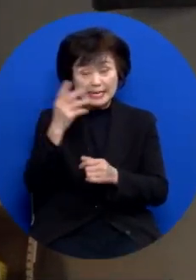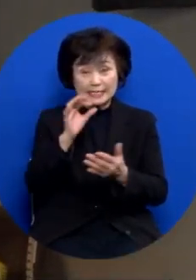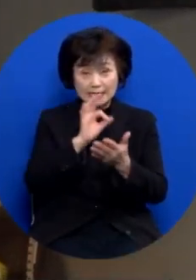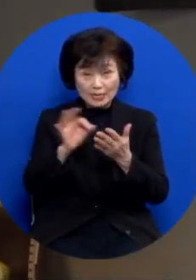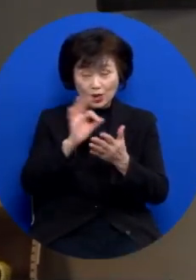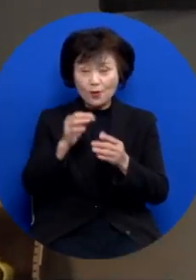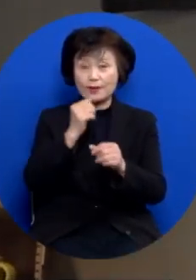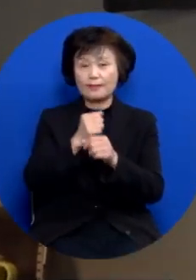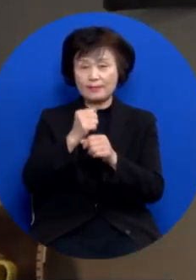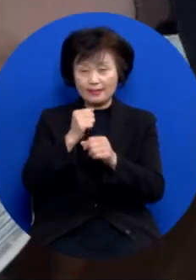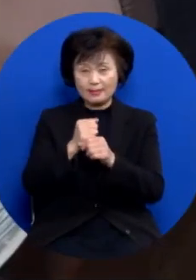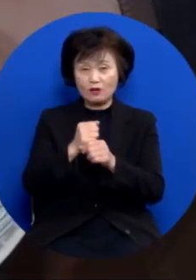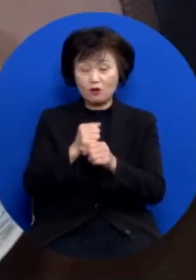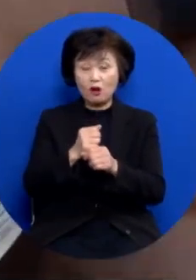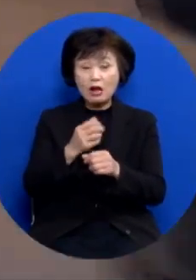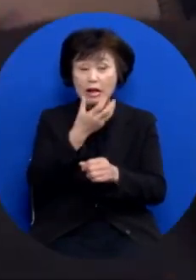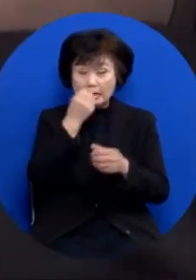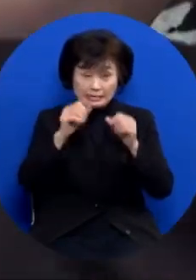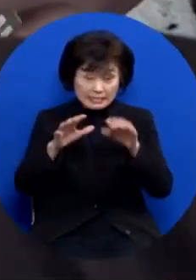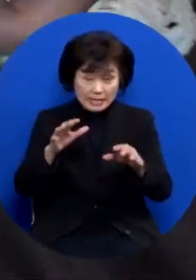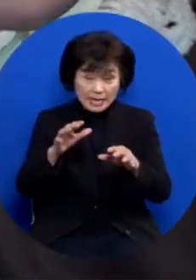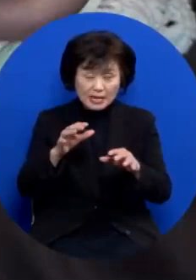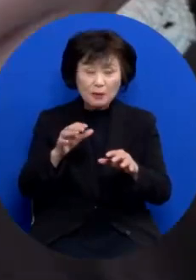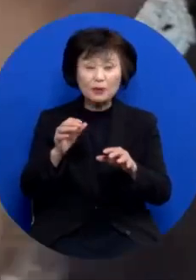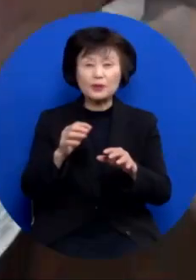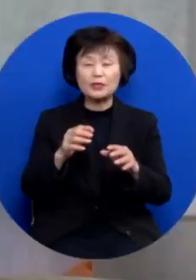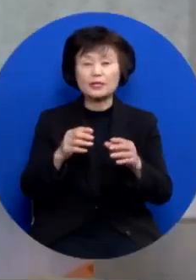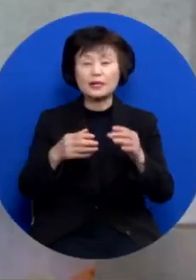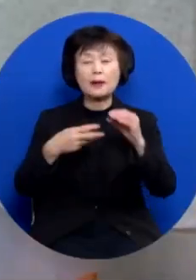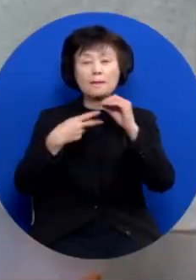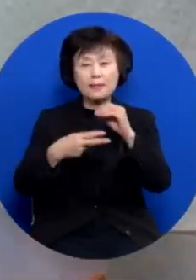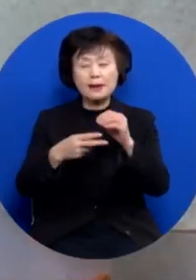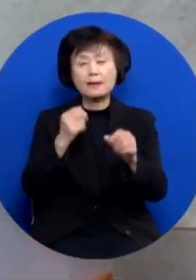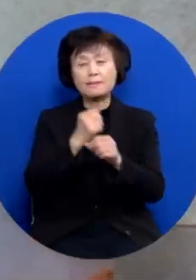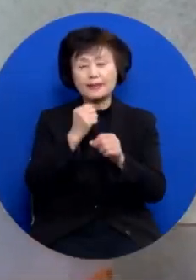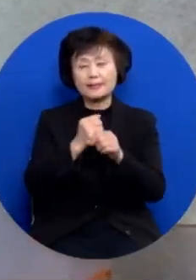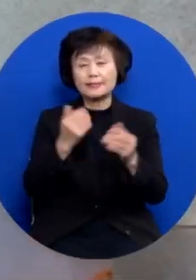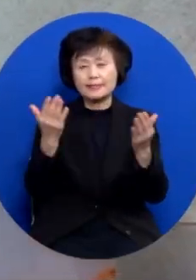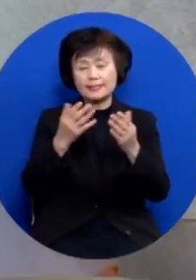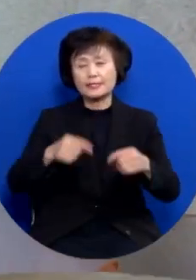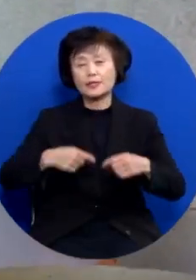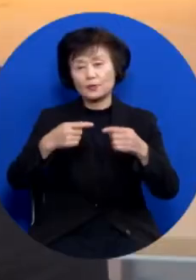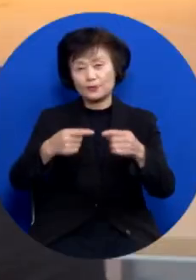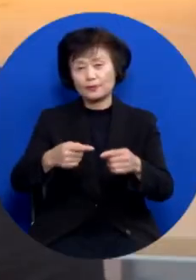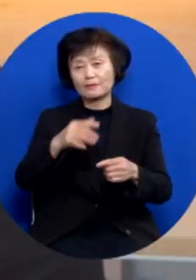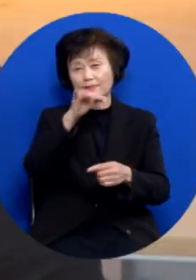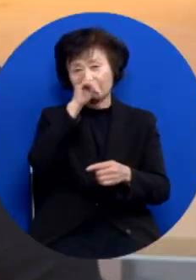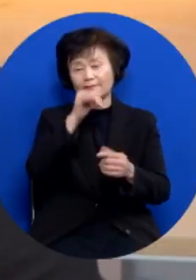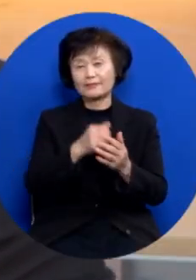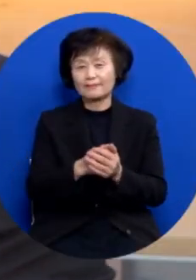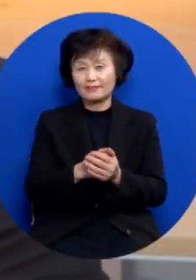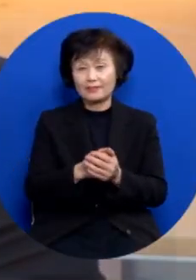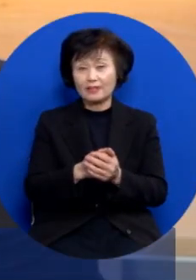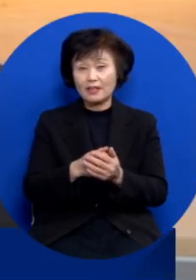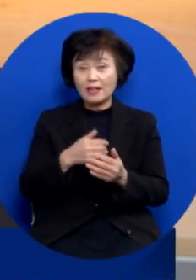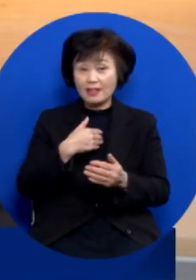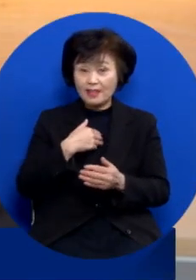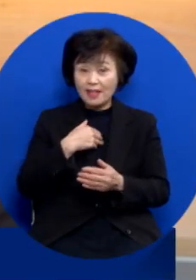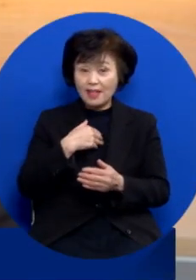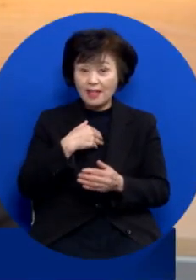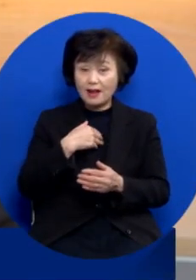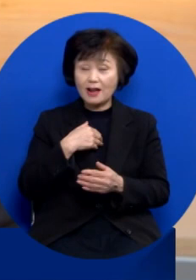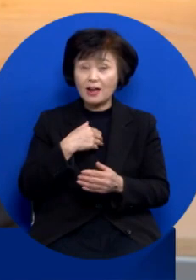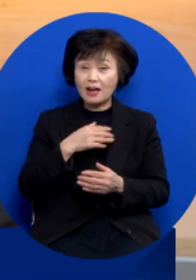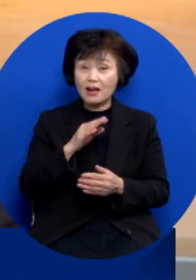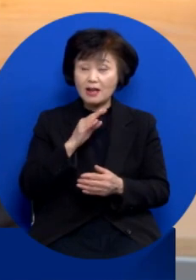지역의 쓰레기 배출량을 제로로 만드는 제로 웨이스트 운동에도 동참하고 있습니다 그런 물건들이 제가 실제로 겪었던